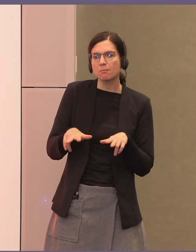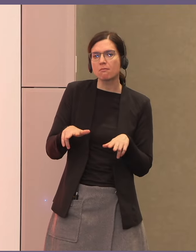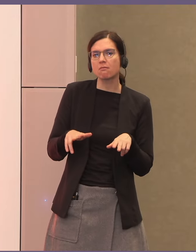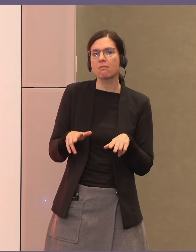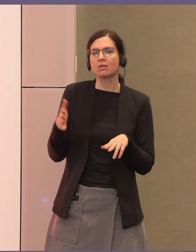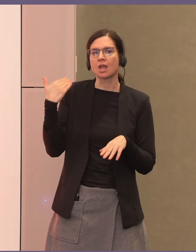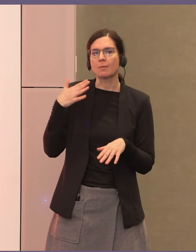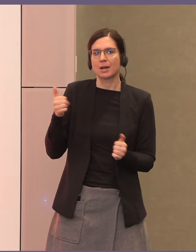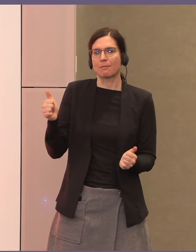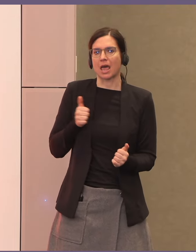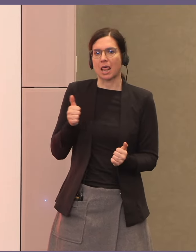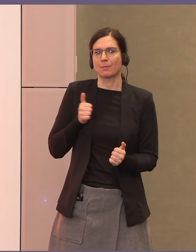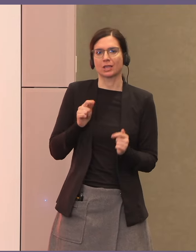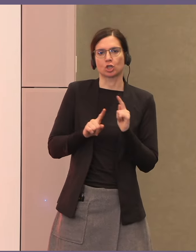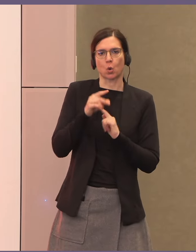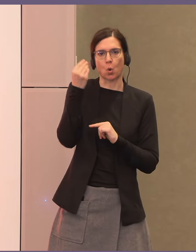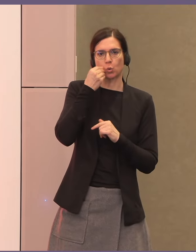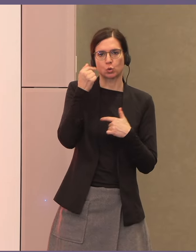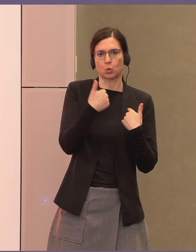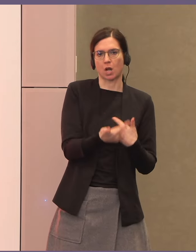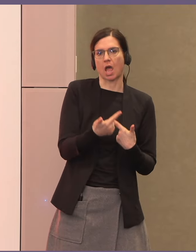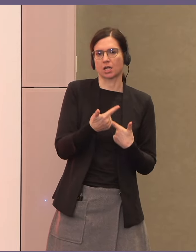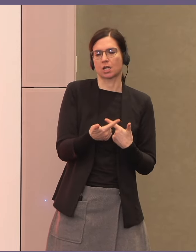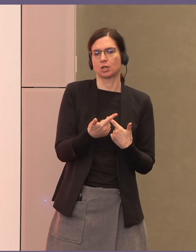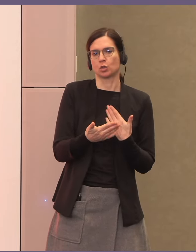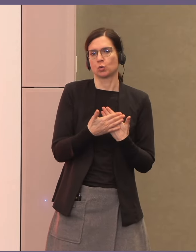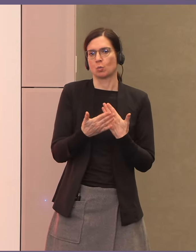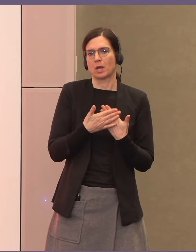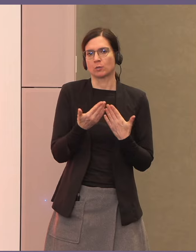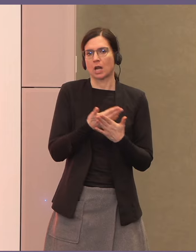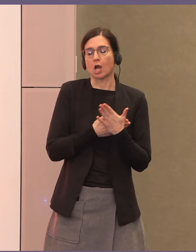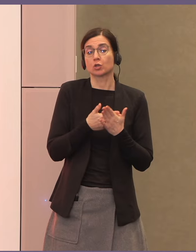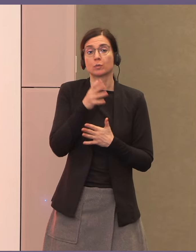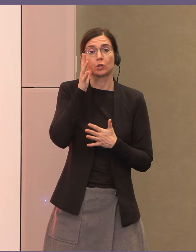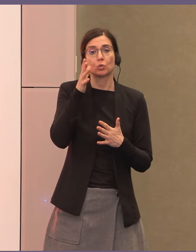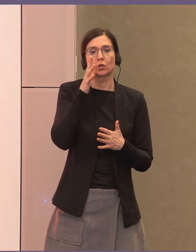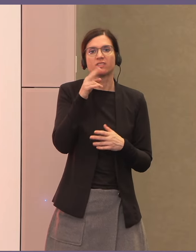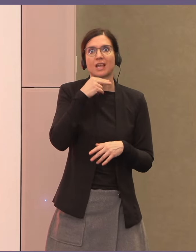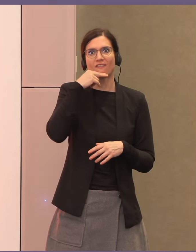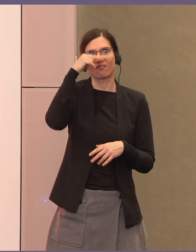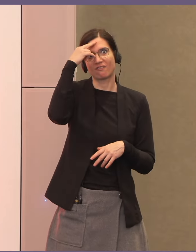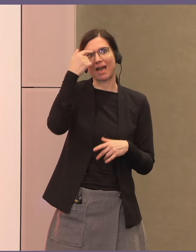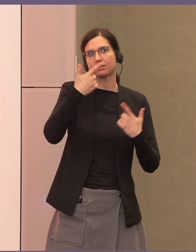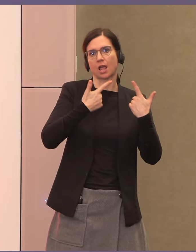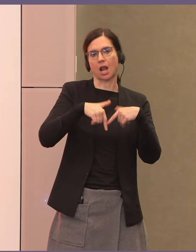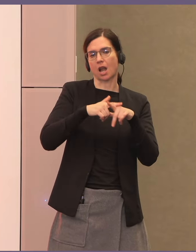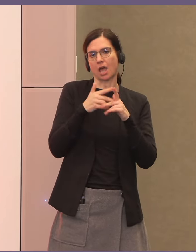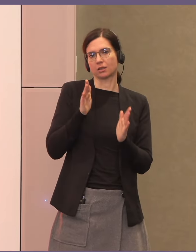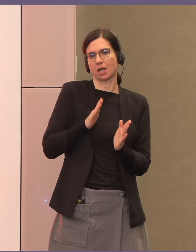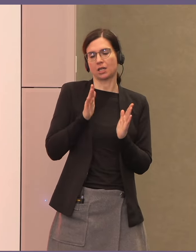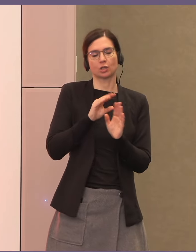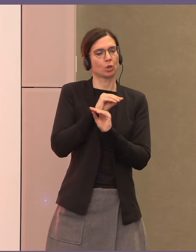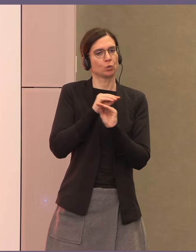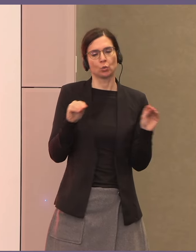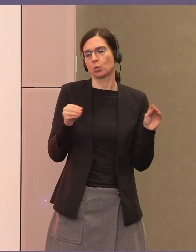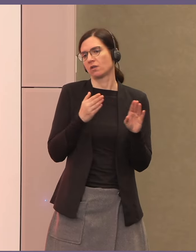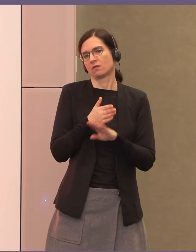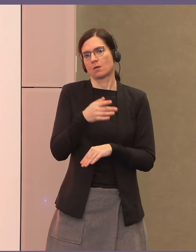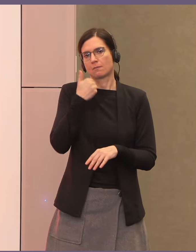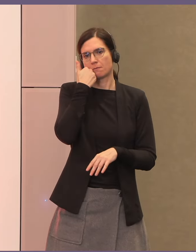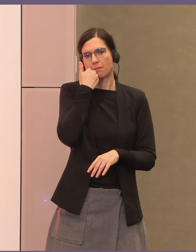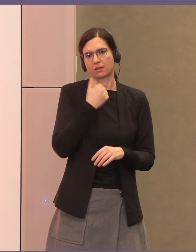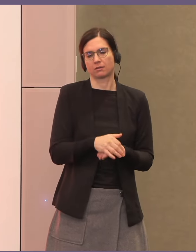paramilitärischen Hochschullager, also wo es um die Ausbildung der zukünftigen vaterländischen Elite gehen sollte, nur für Männer bestimmt waren.